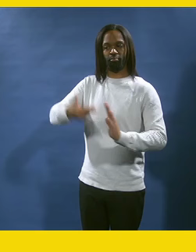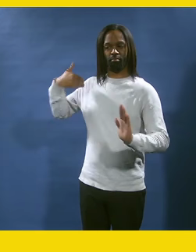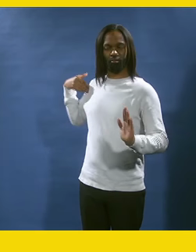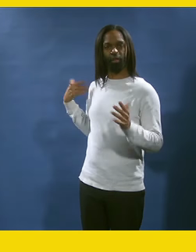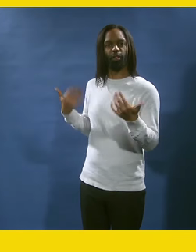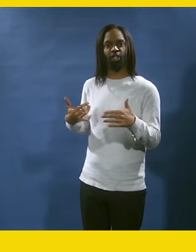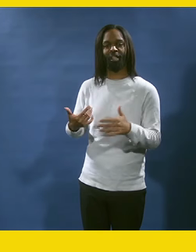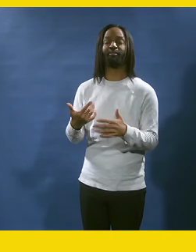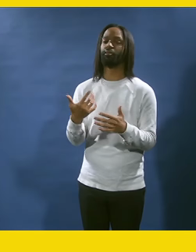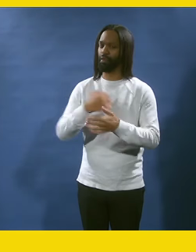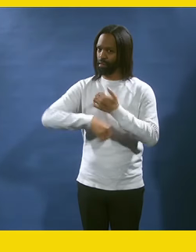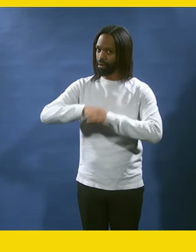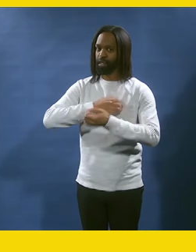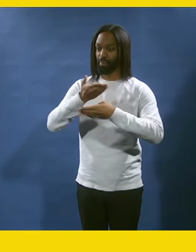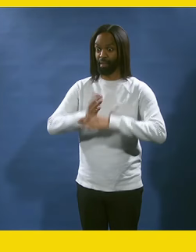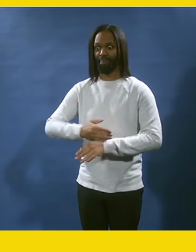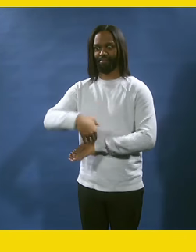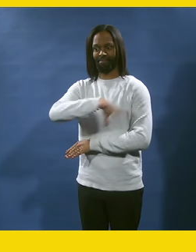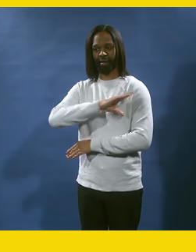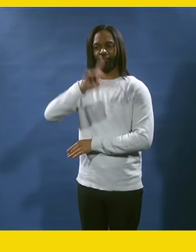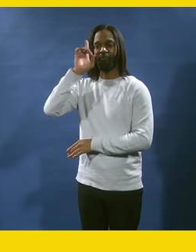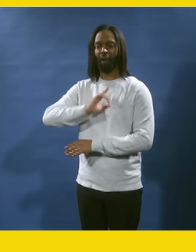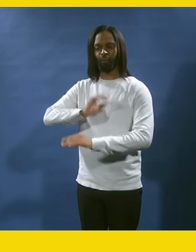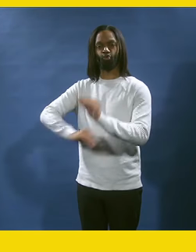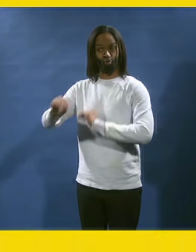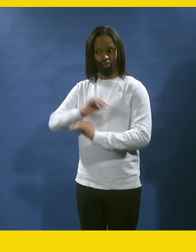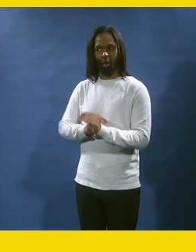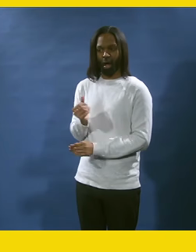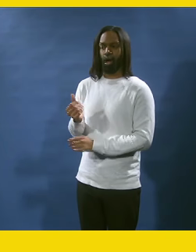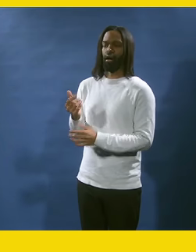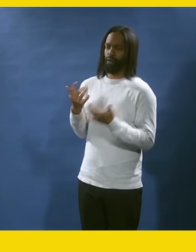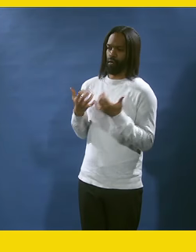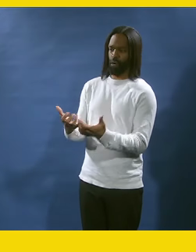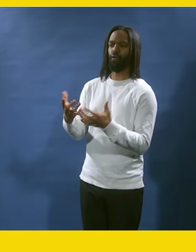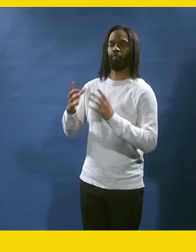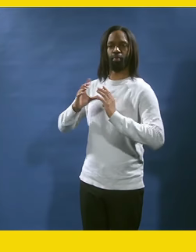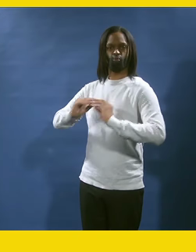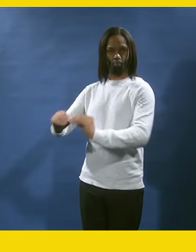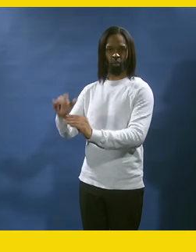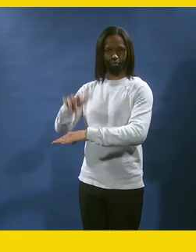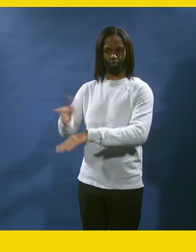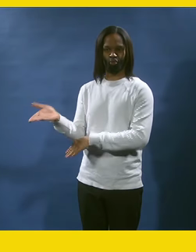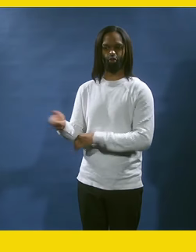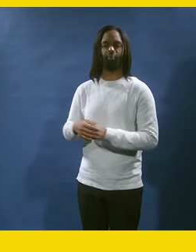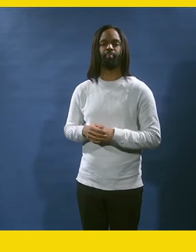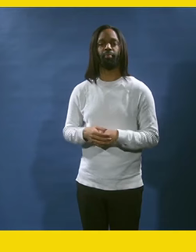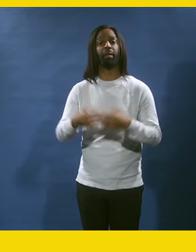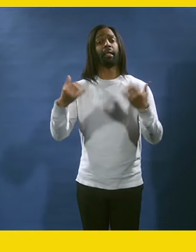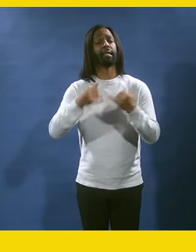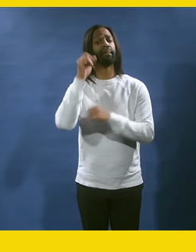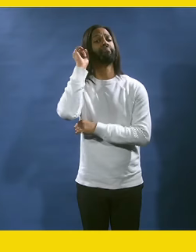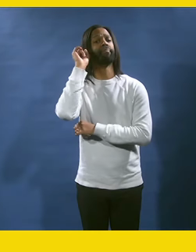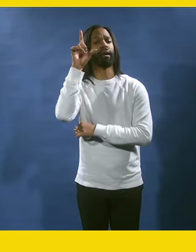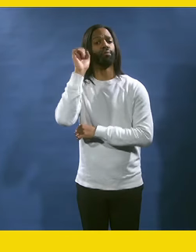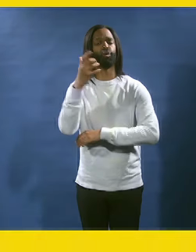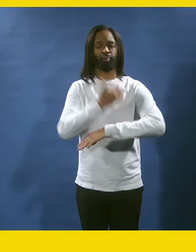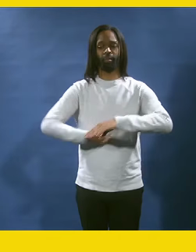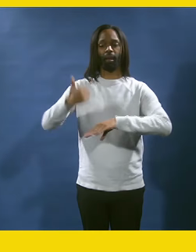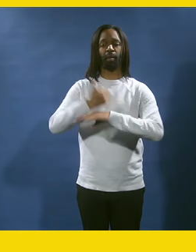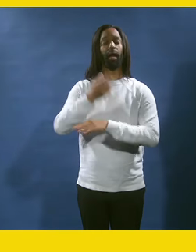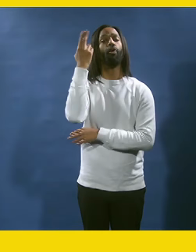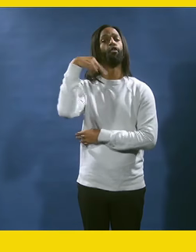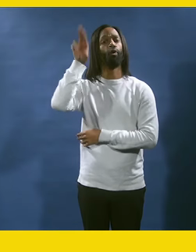à la volonté des soignantes. À Strasbourg, capitale européenne, nous le